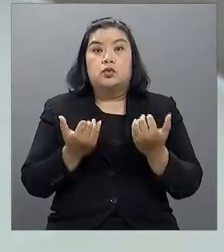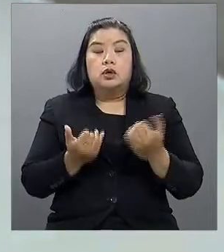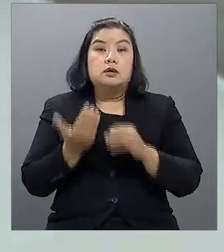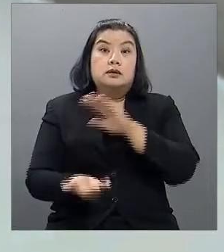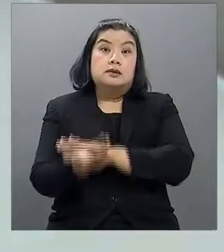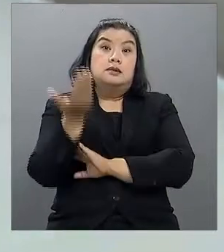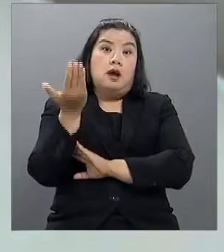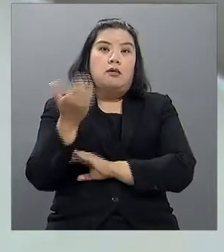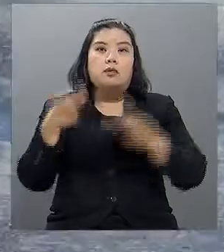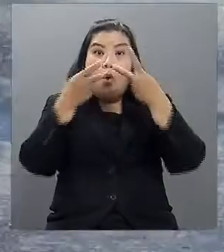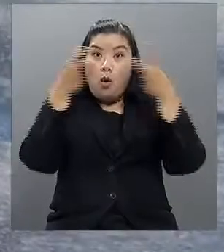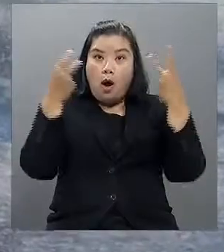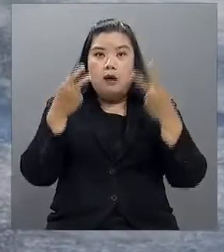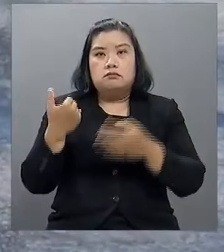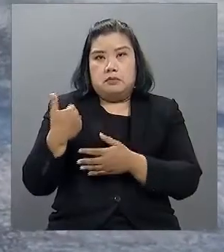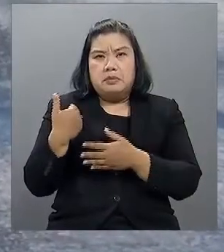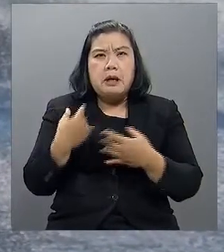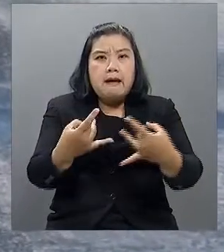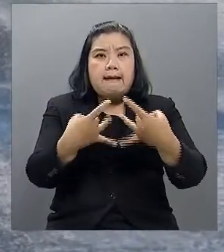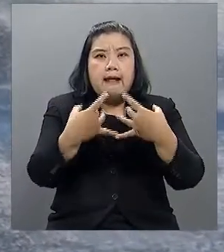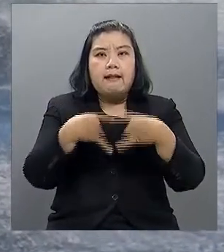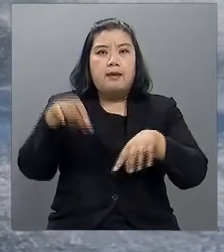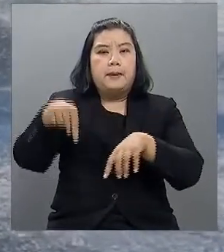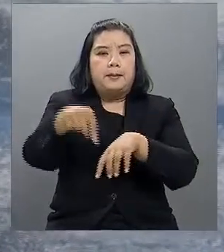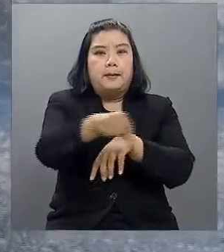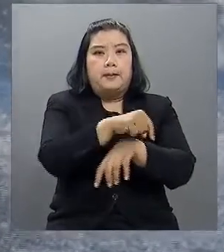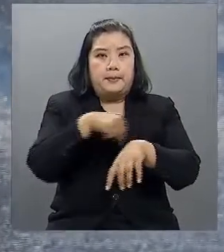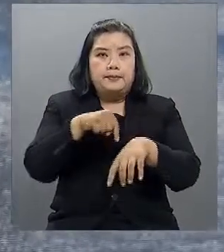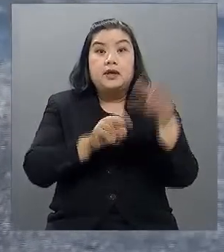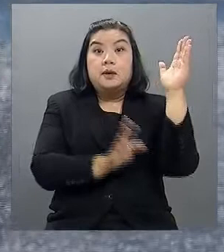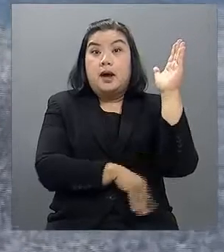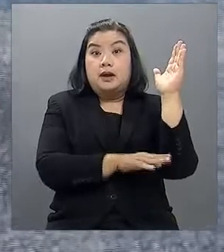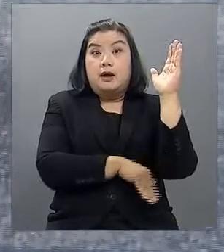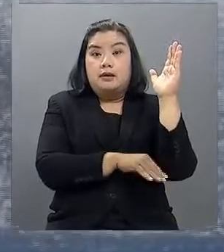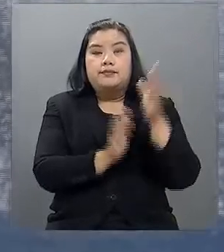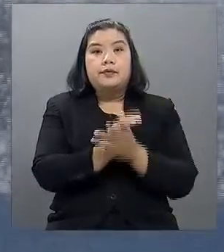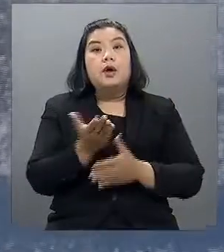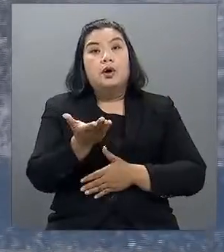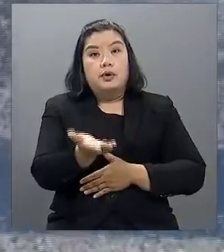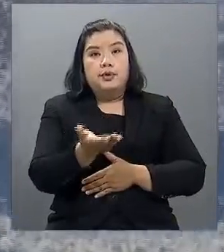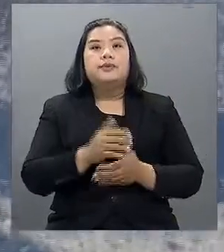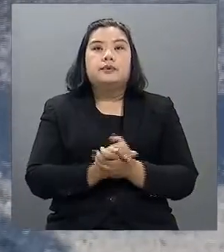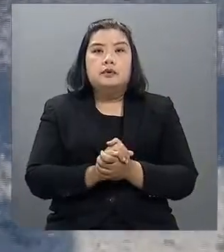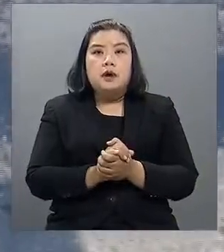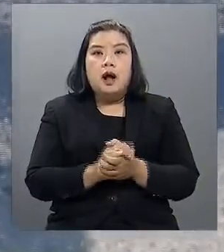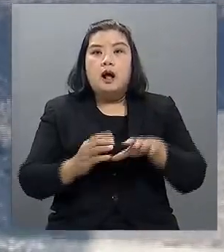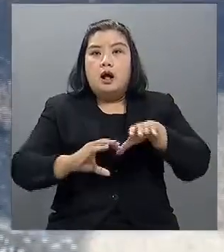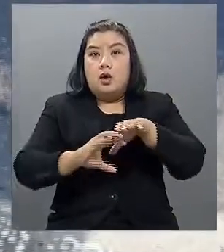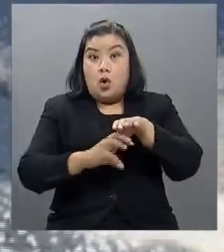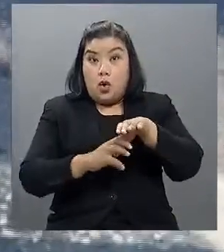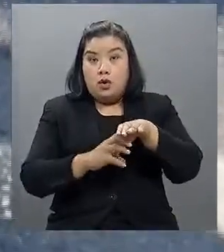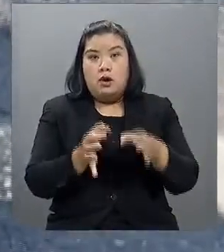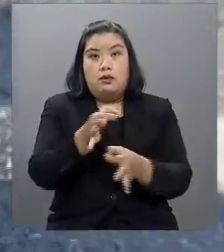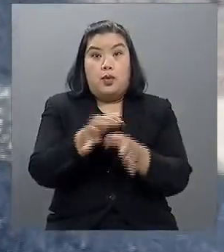เหตุกวนหลายจุดเลยครับอุ้ยอย่าผู้ชมฮะเกิดเหตุเผายางรถยนต์และวางวัตถุต้องสงสัย